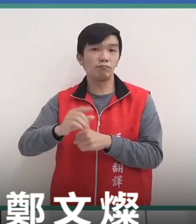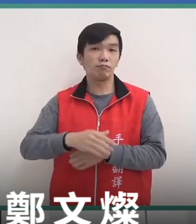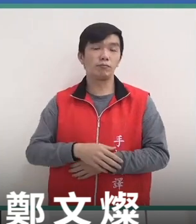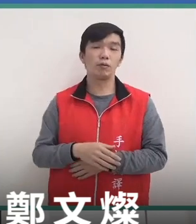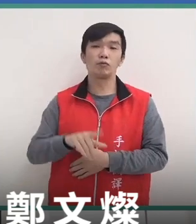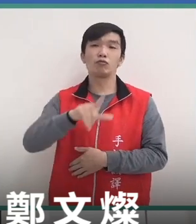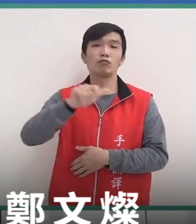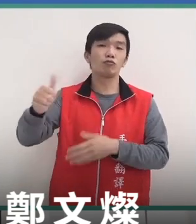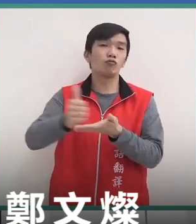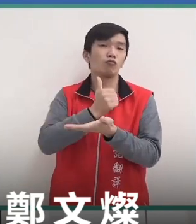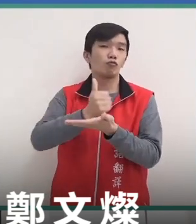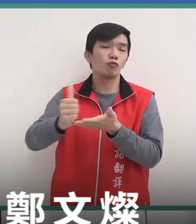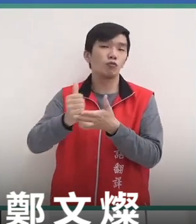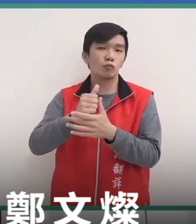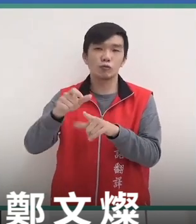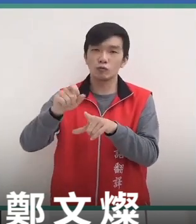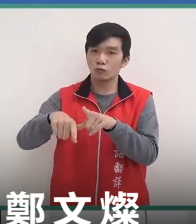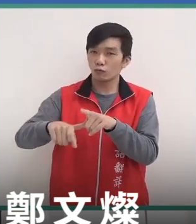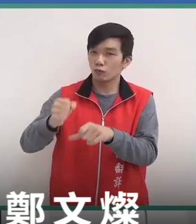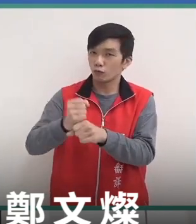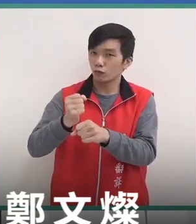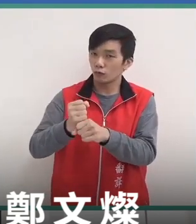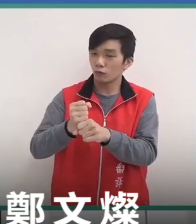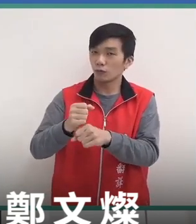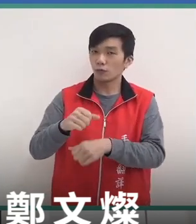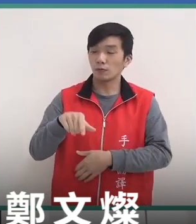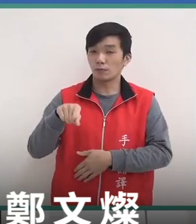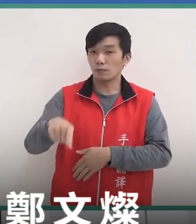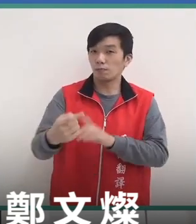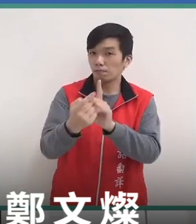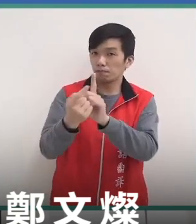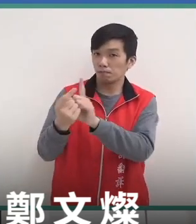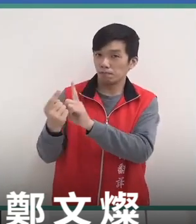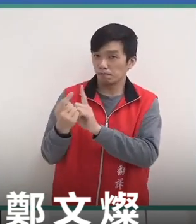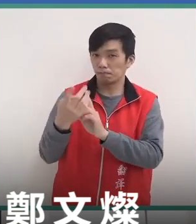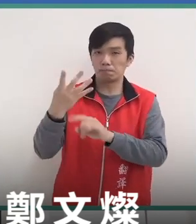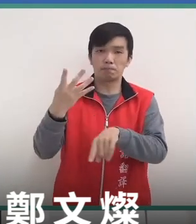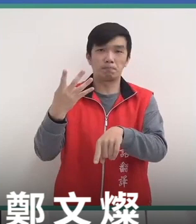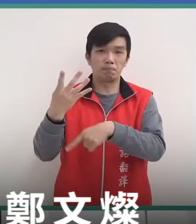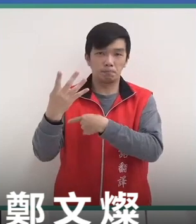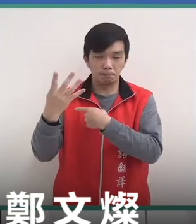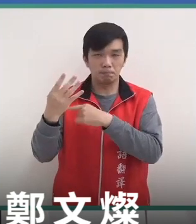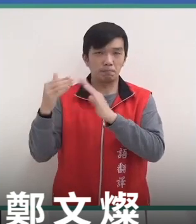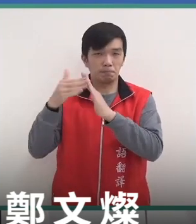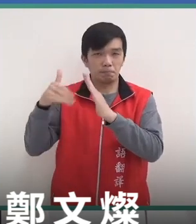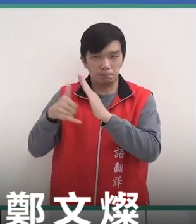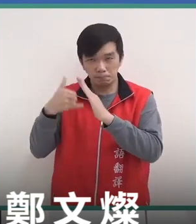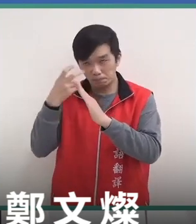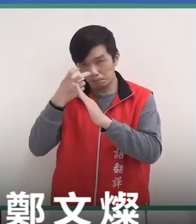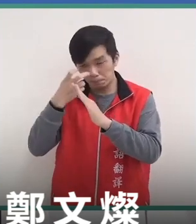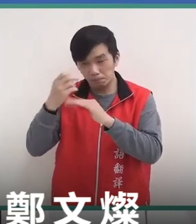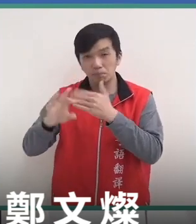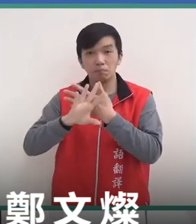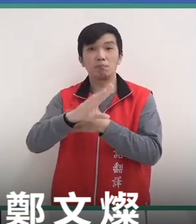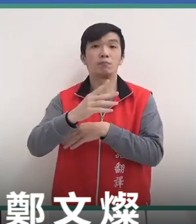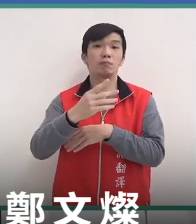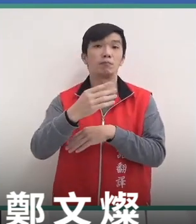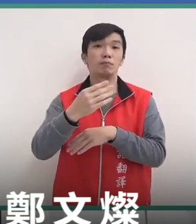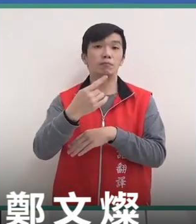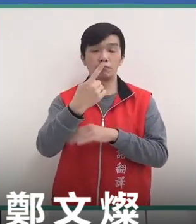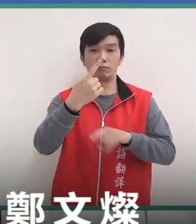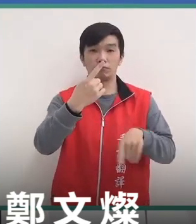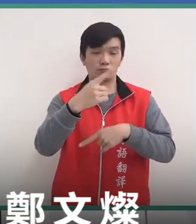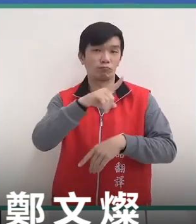司那么居隔4位自主健康管理1位，那职场的框列